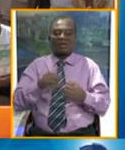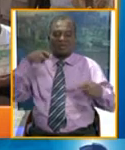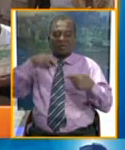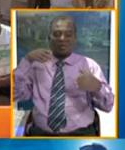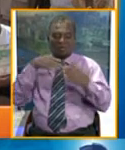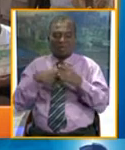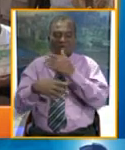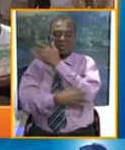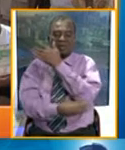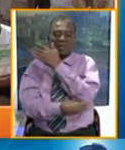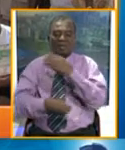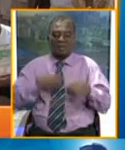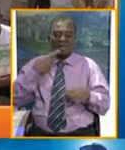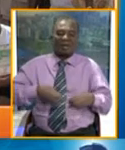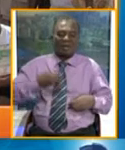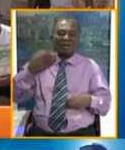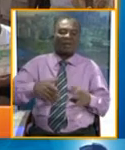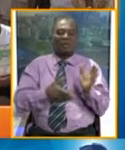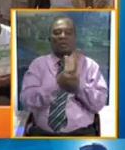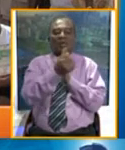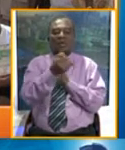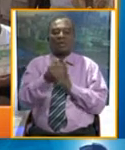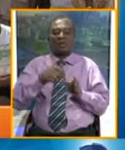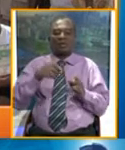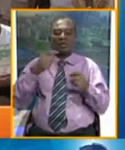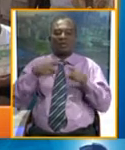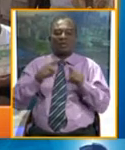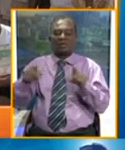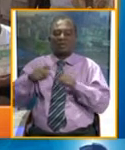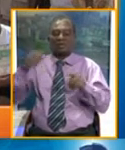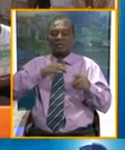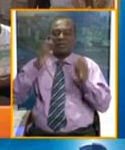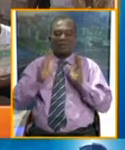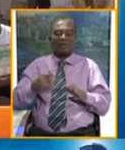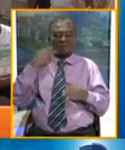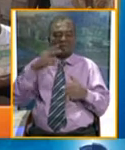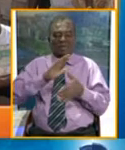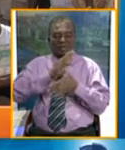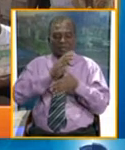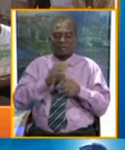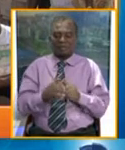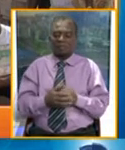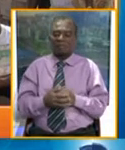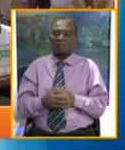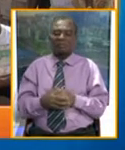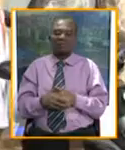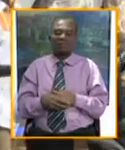Maria Toukoné, qui a remis les chèques aux différents bénéficiaires. Les détails, Amis.